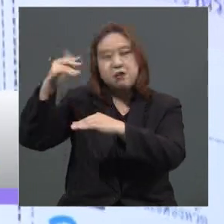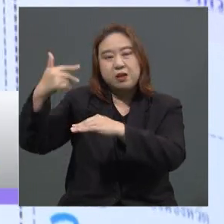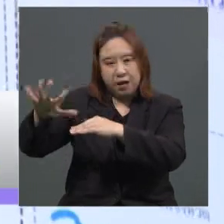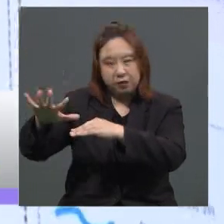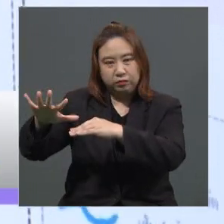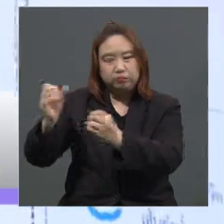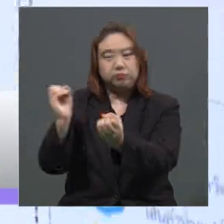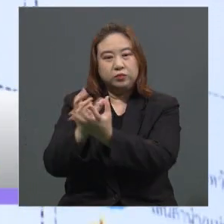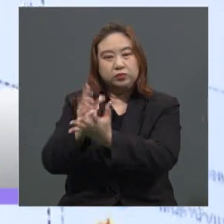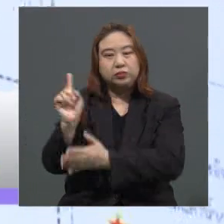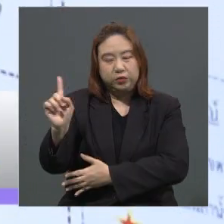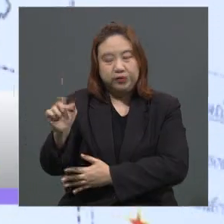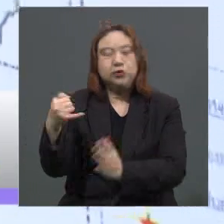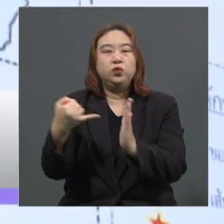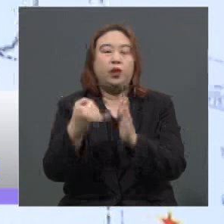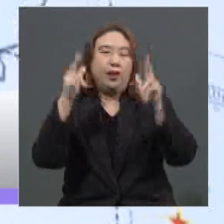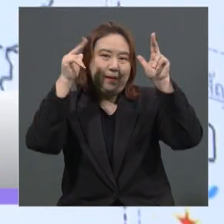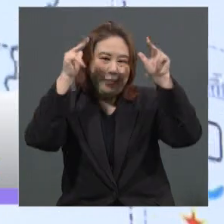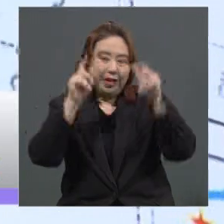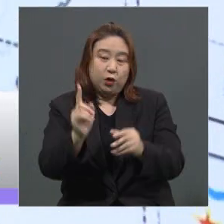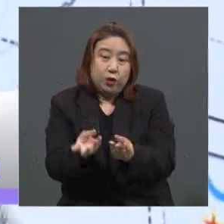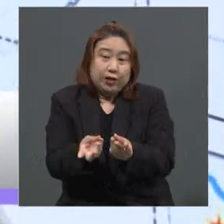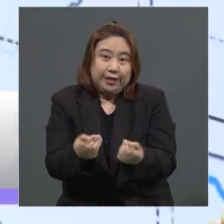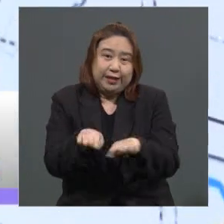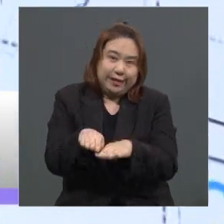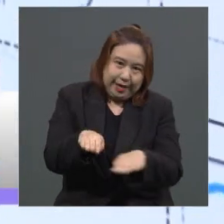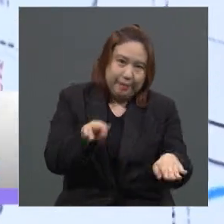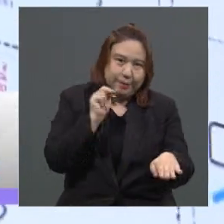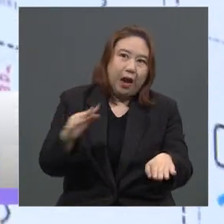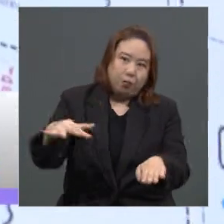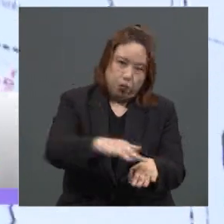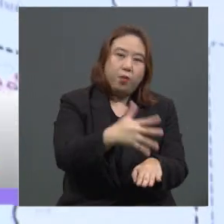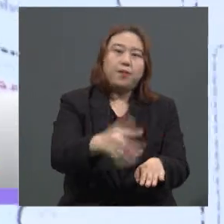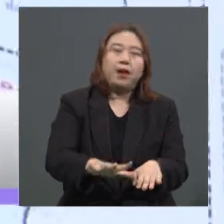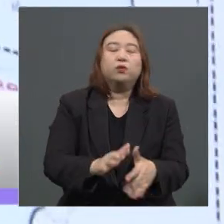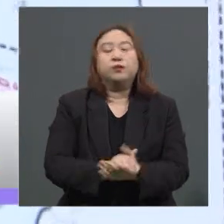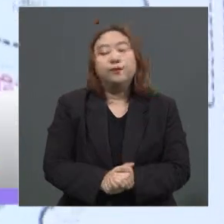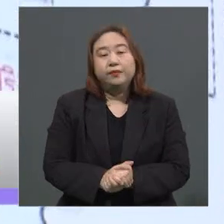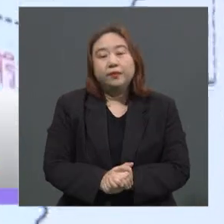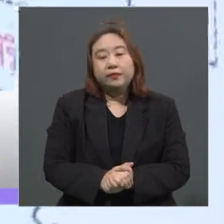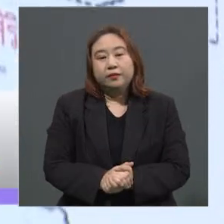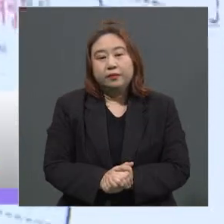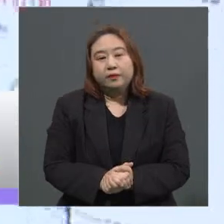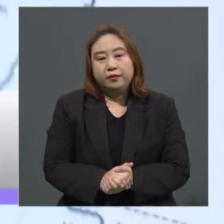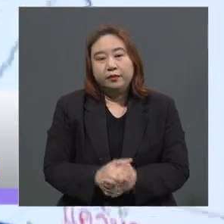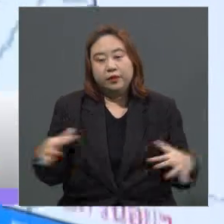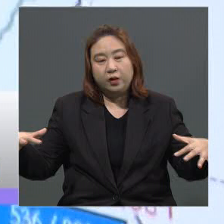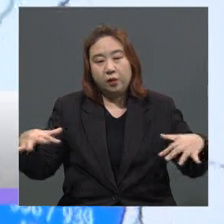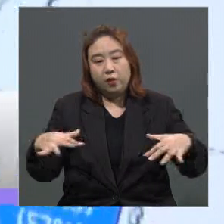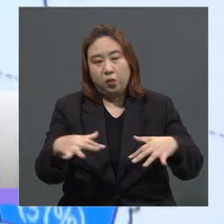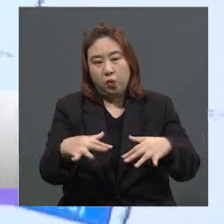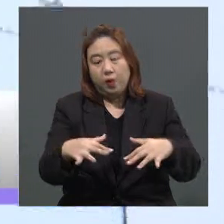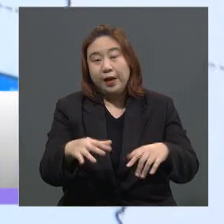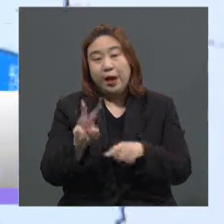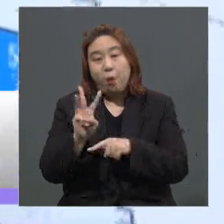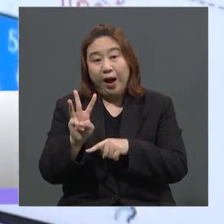พื้นที่ลุ่มต่ำในเขตจังหวัดลำปางนะครับที่เกิดน้ำท่วมแล้วนะครับซึ่งน้ำดังกล่าวนะครับก็จะลงไหลมาบรรจบกับแม่น้ำปิงนะครับที่